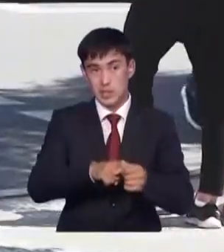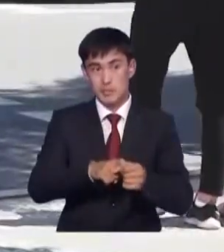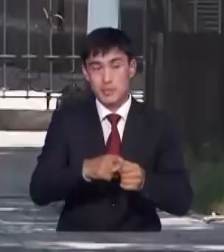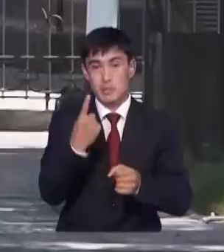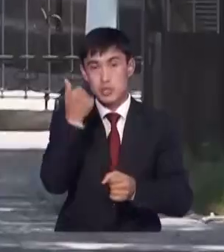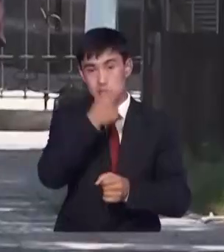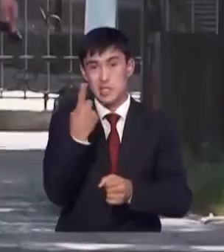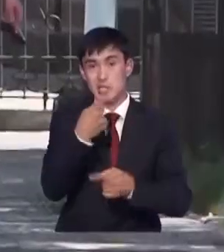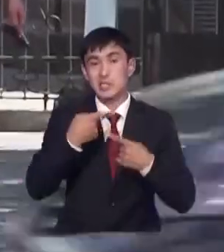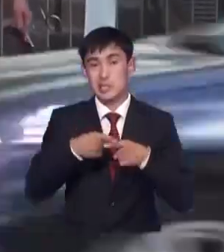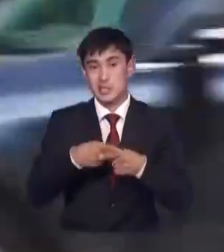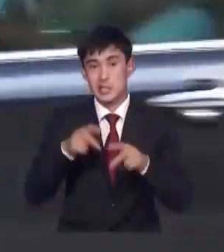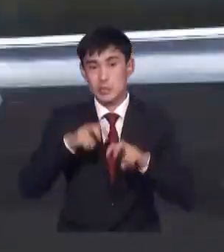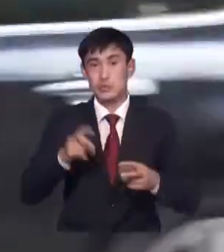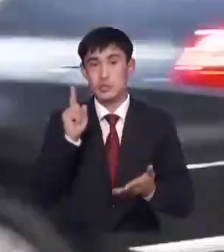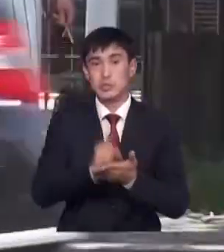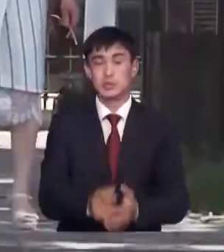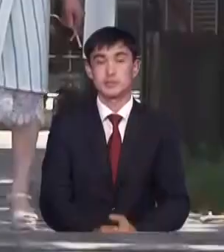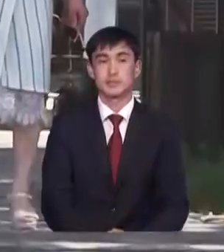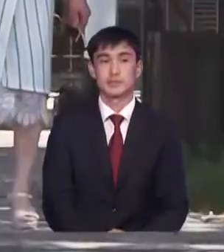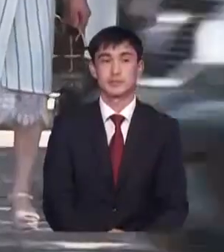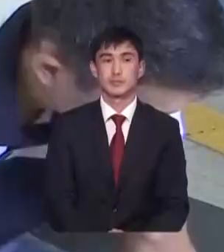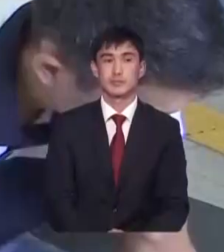жылына екі рет техникалық байқаудан өтуге тиіс.